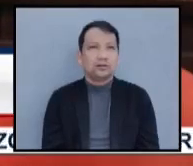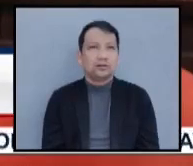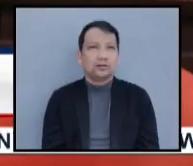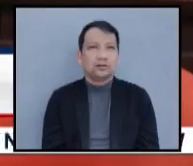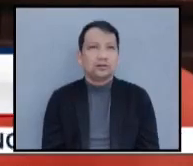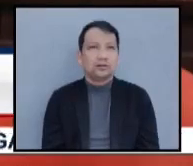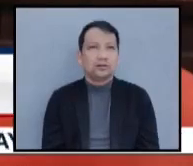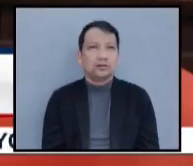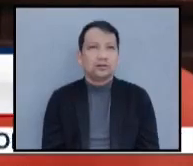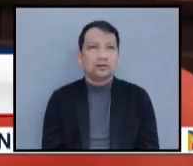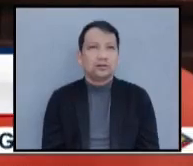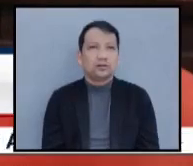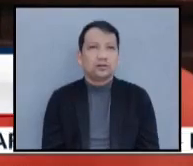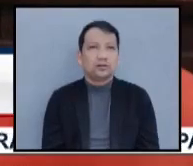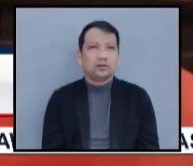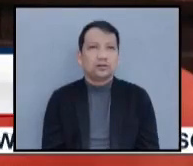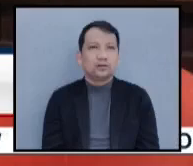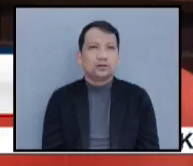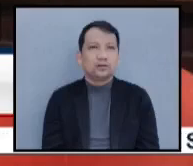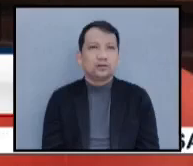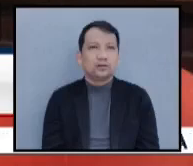Ika-calculator natin yan.